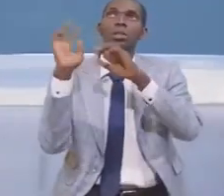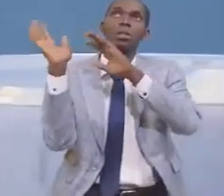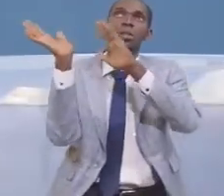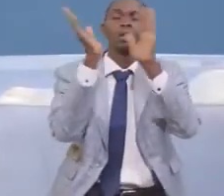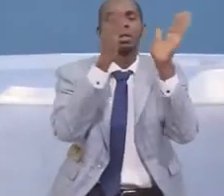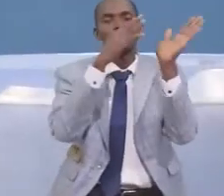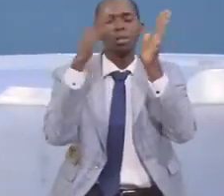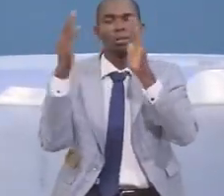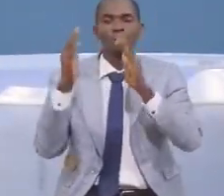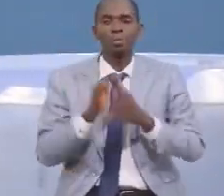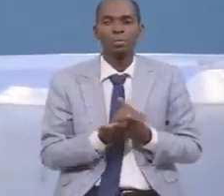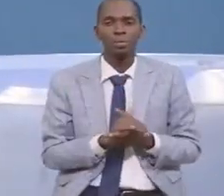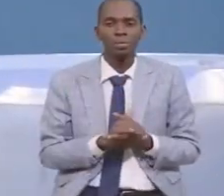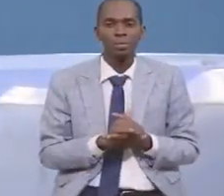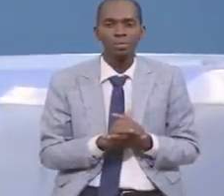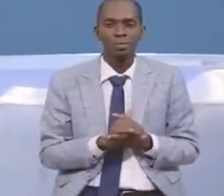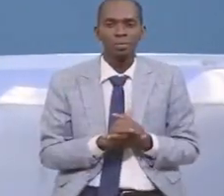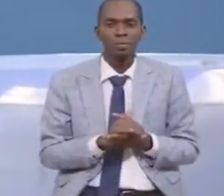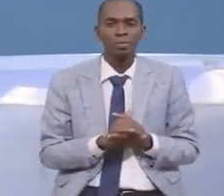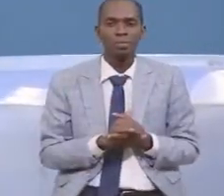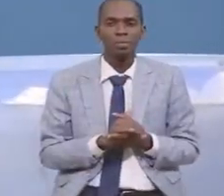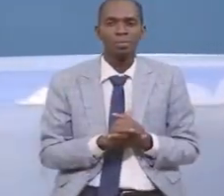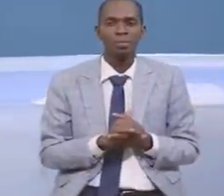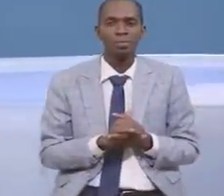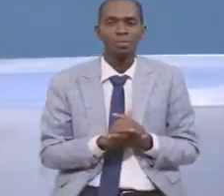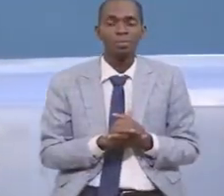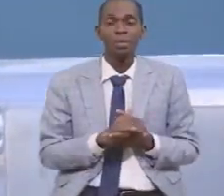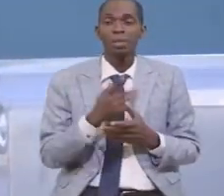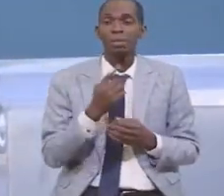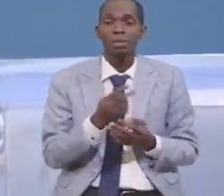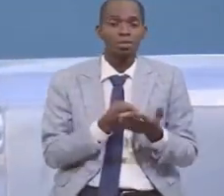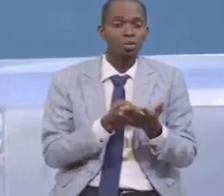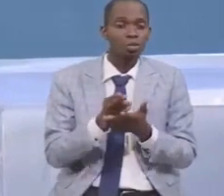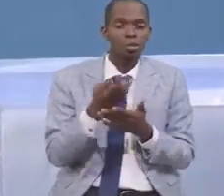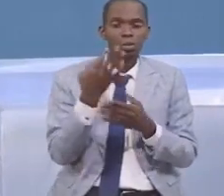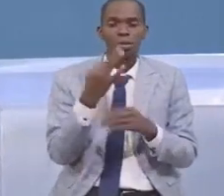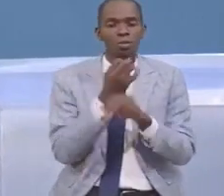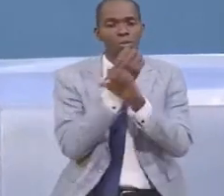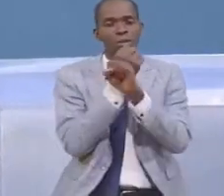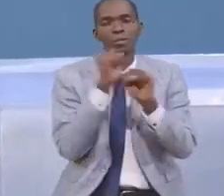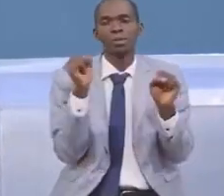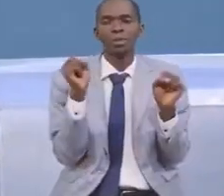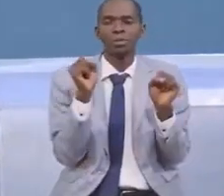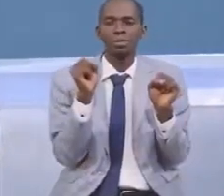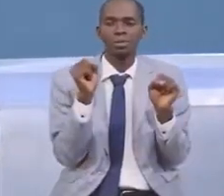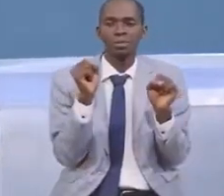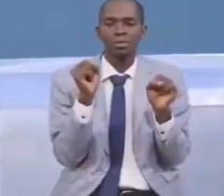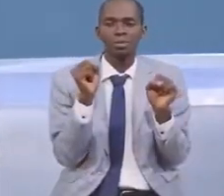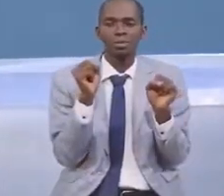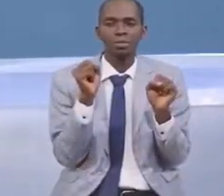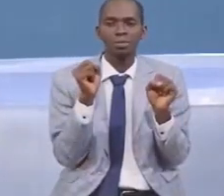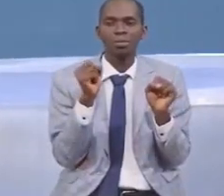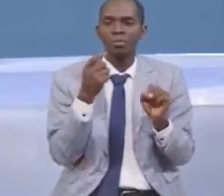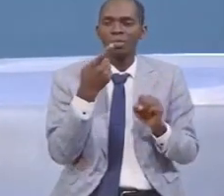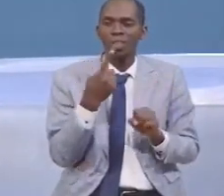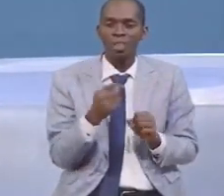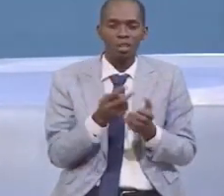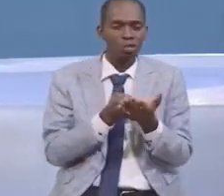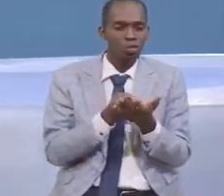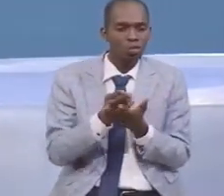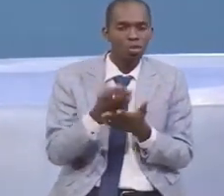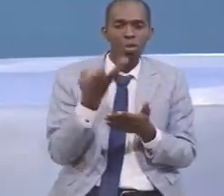కూడా మేఘములతో మధ్యలో పరిశుద్ధుల్ని కలుసుకుంటాం. The truth of salvation, రక్షణ సత్యము. The truth